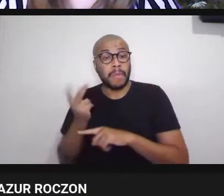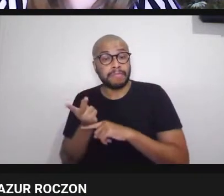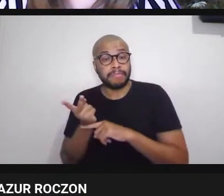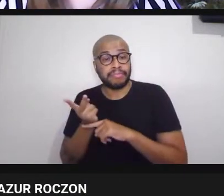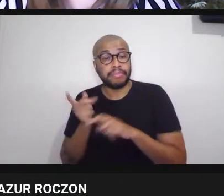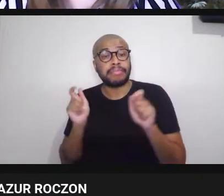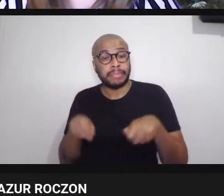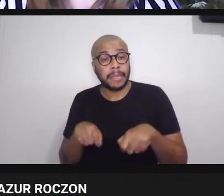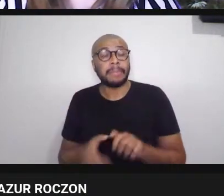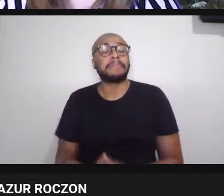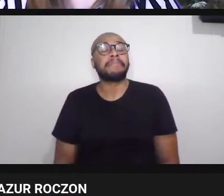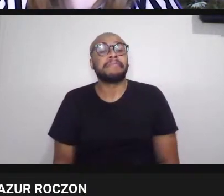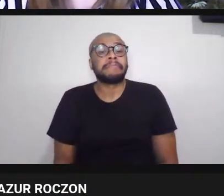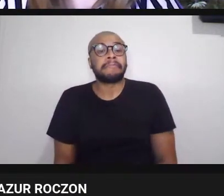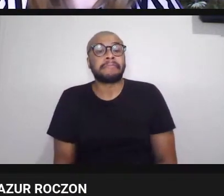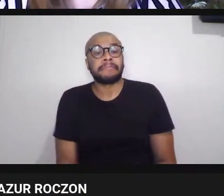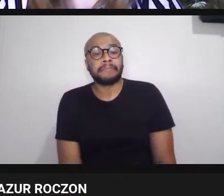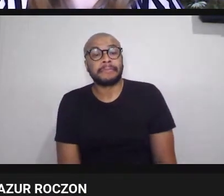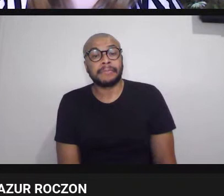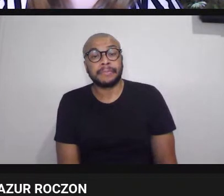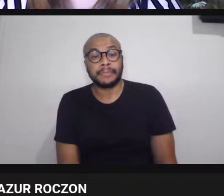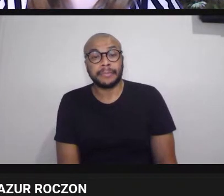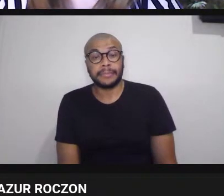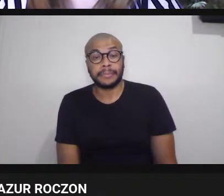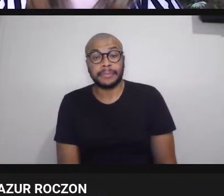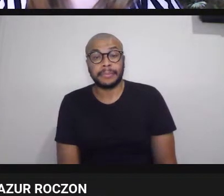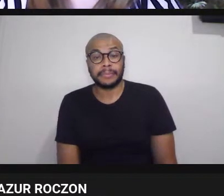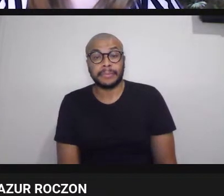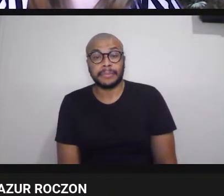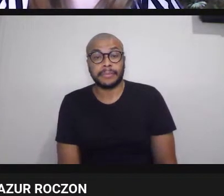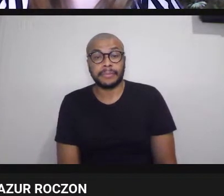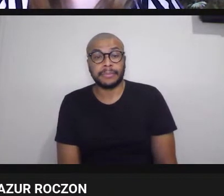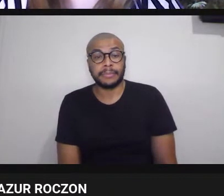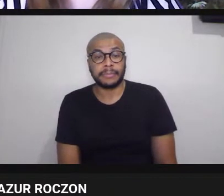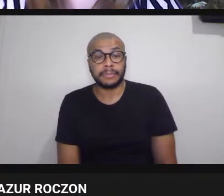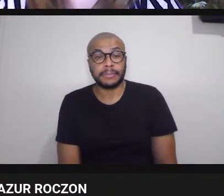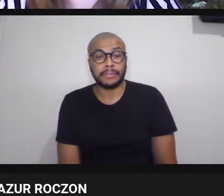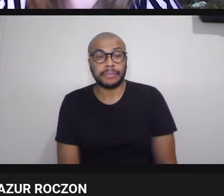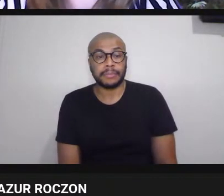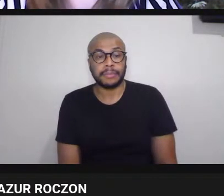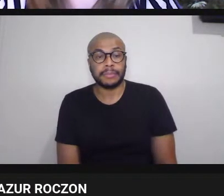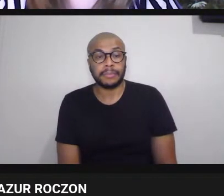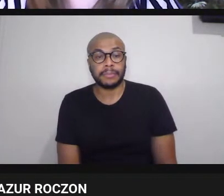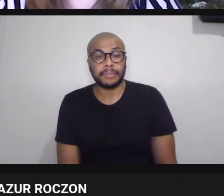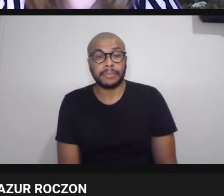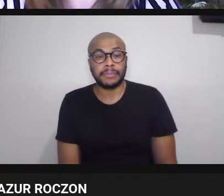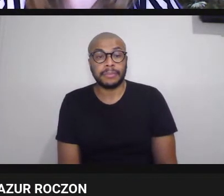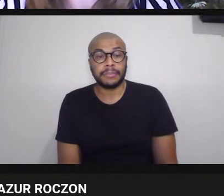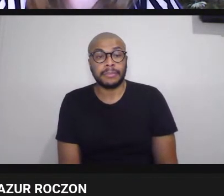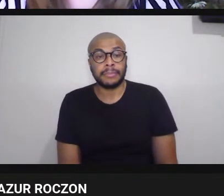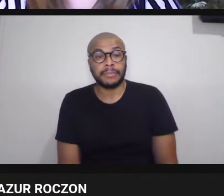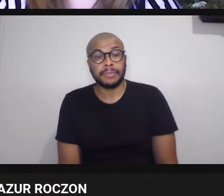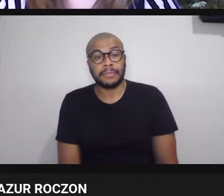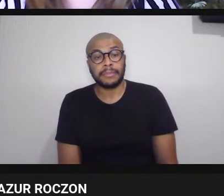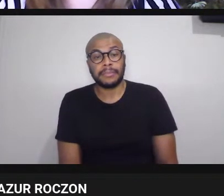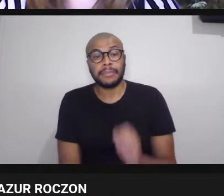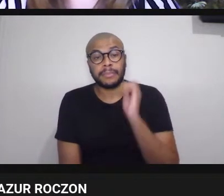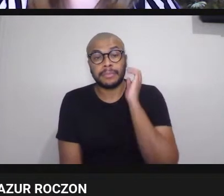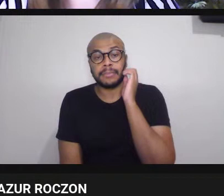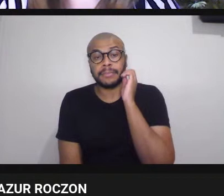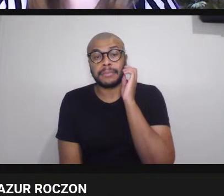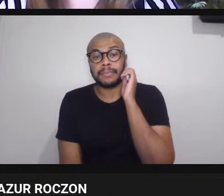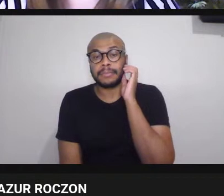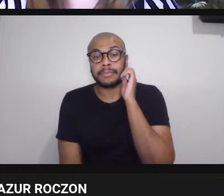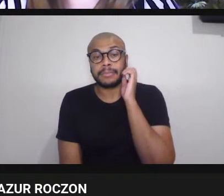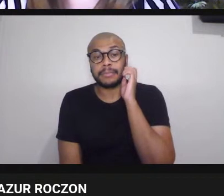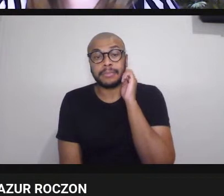pesquisadas. Jest też taka strona internetowa, jeśli Państwo po prostu wpiszą w przeglądarce w Google odmiana nazwisk i